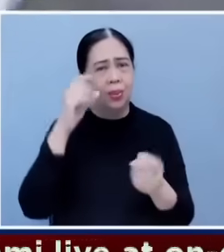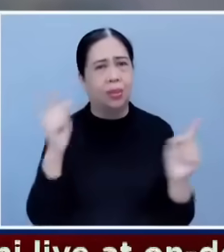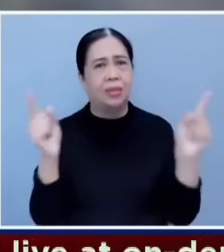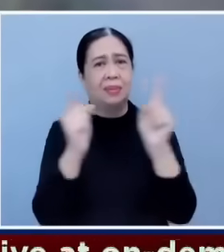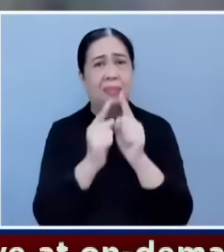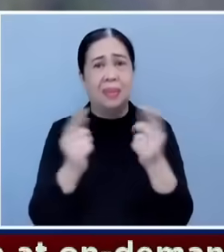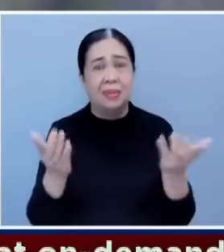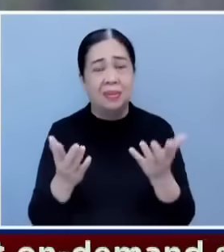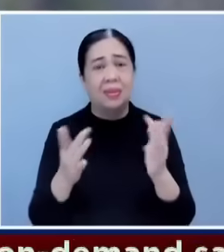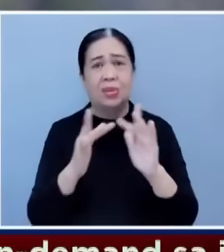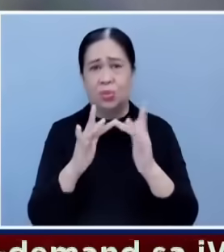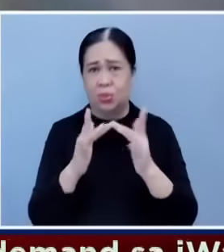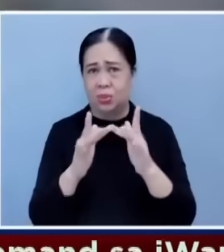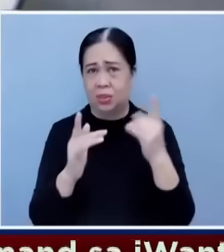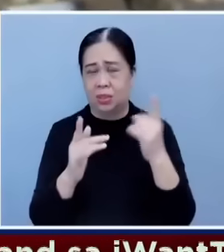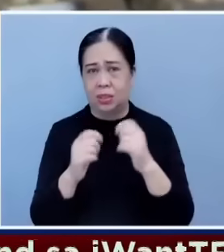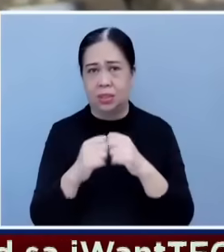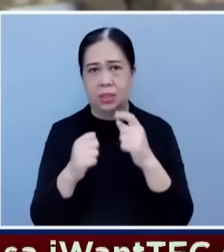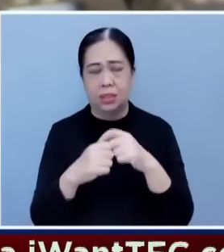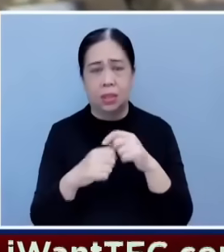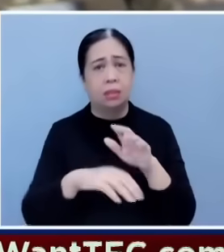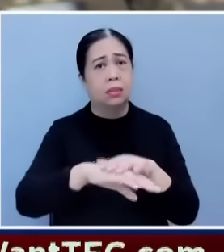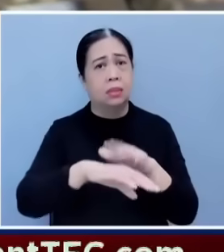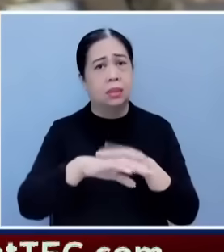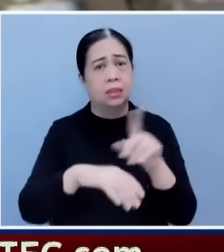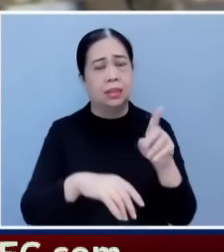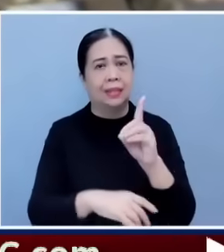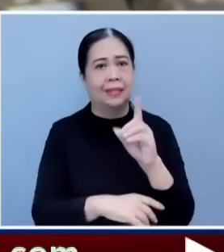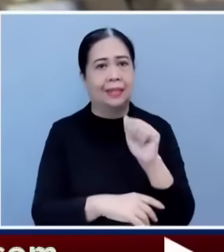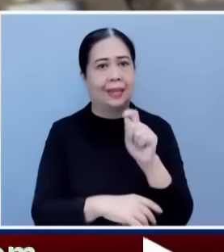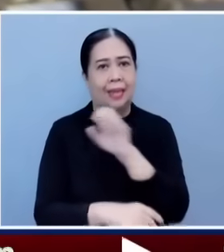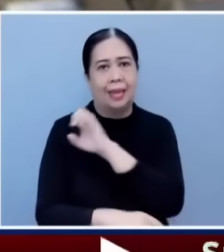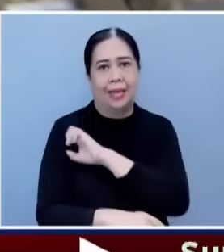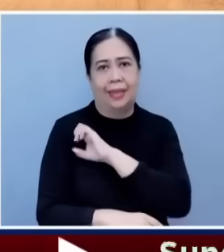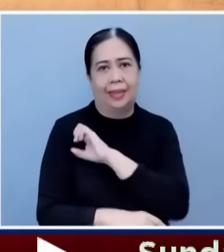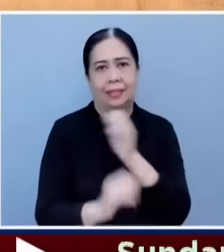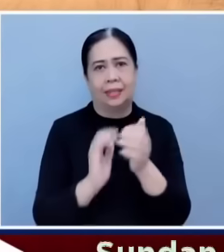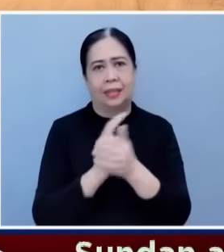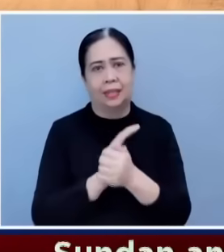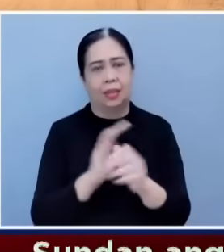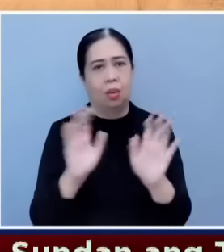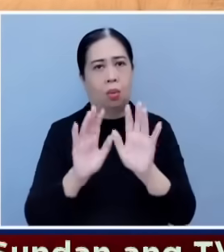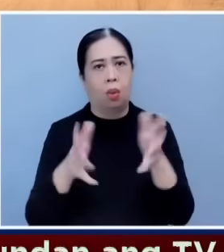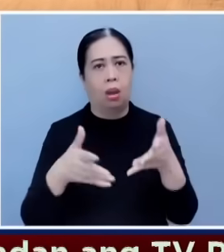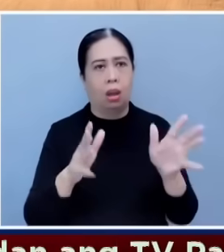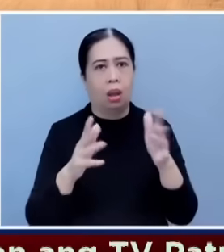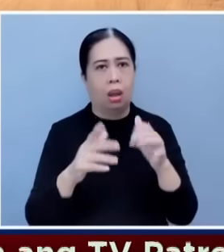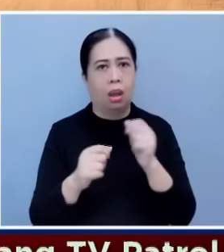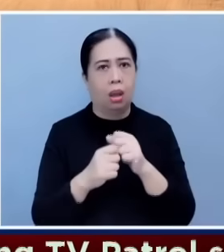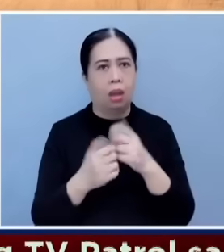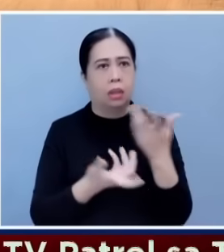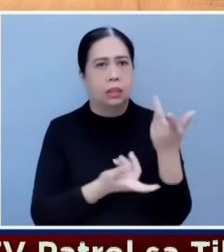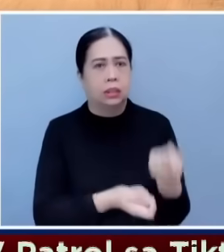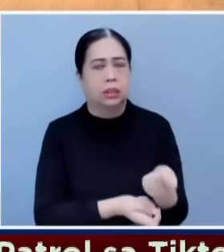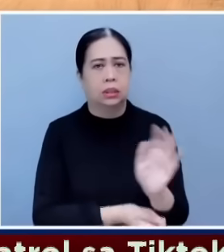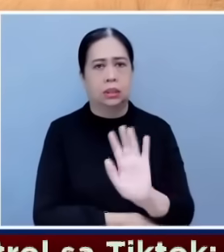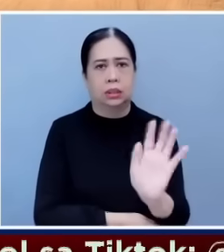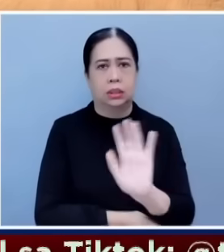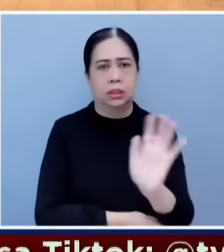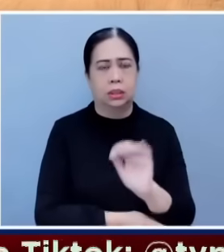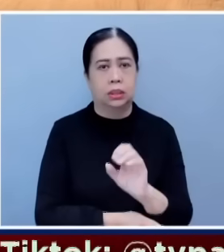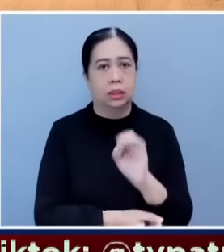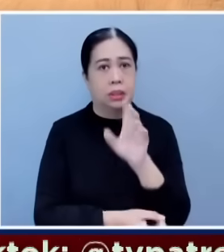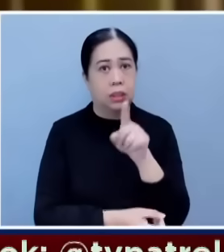sa social media, nagpaalala ang isang data ethics expert na huwag basta-bastang magtitiwala. You're